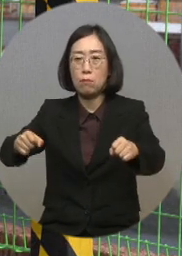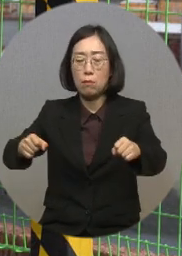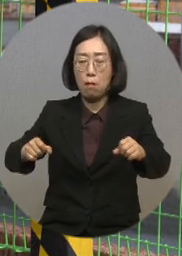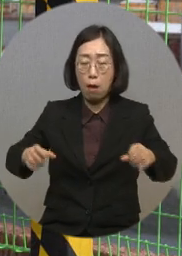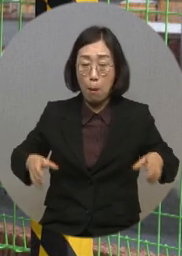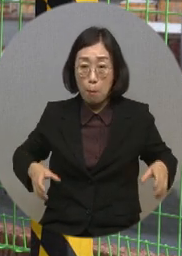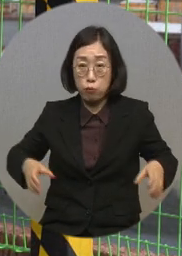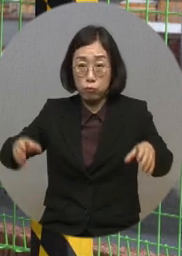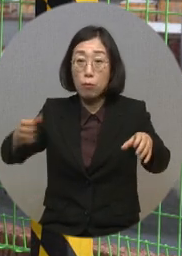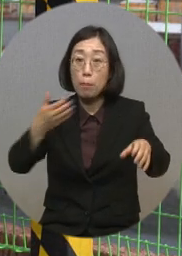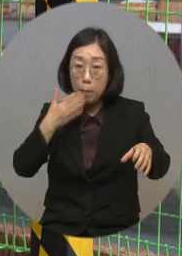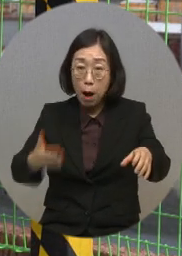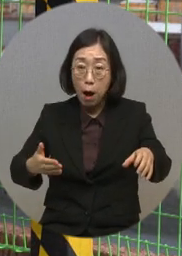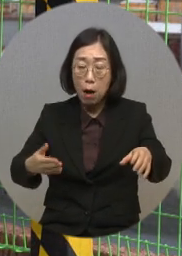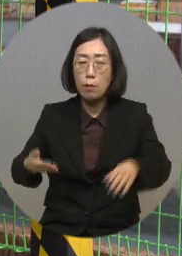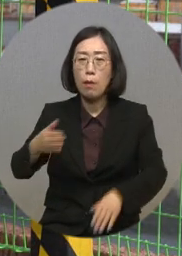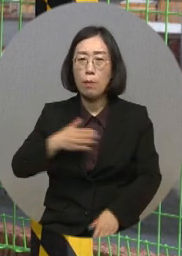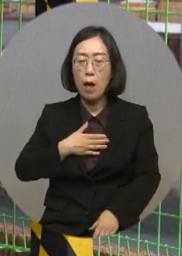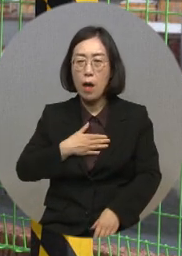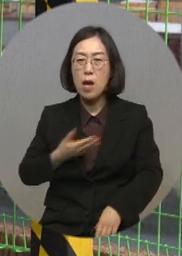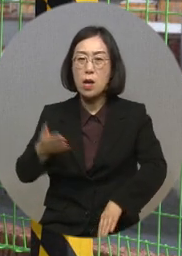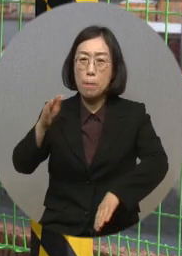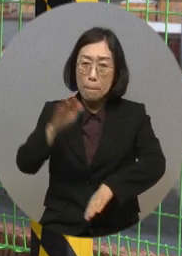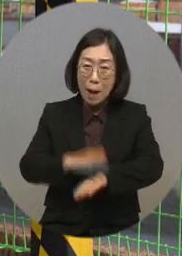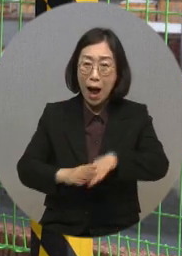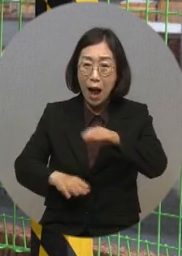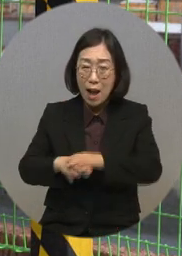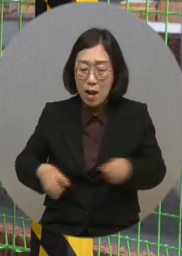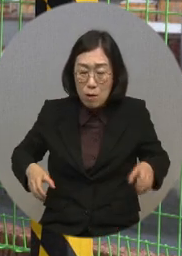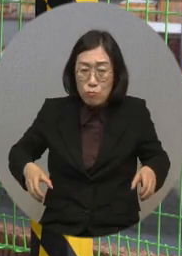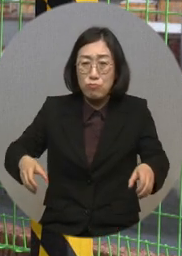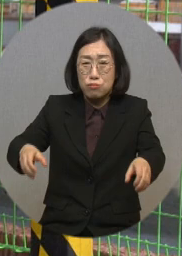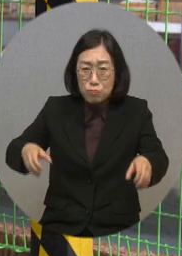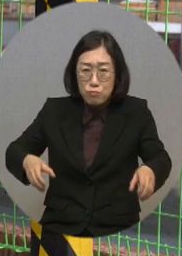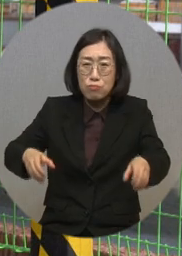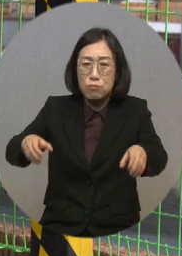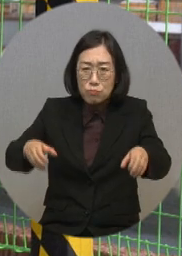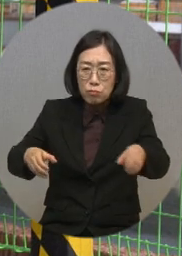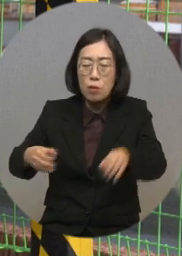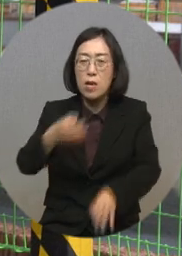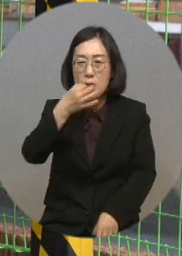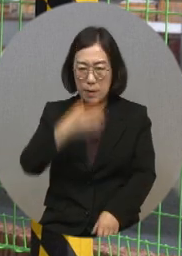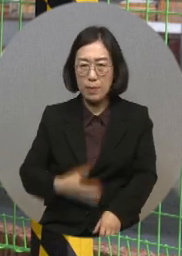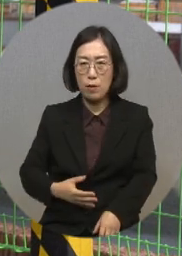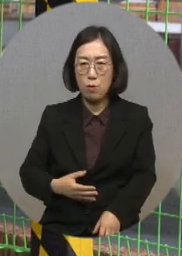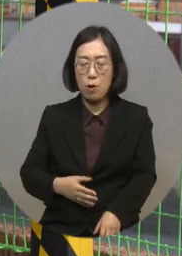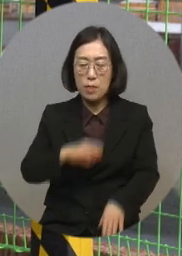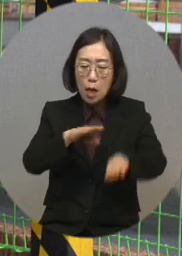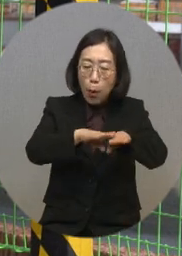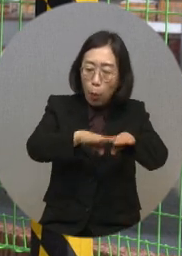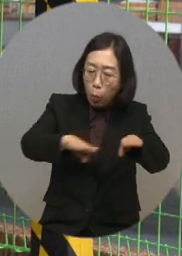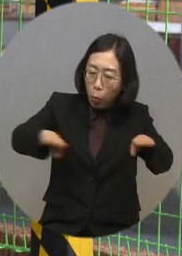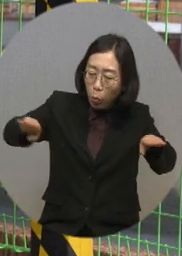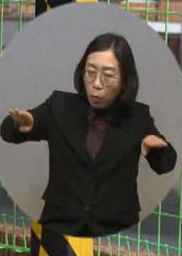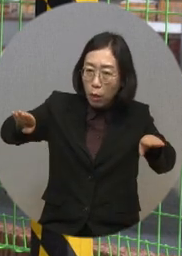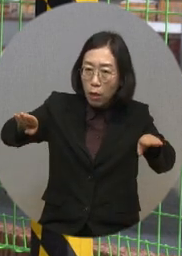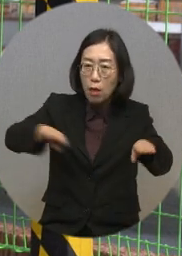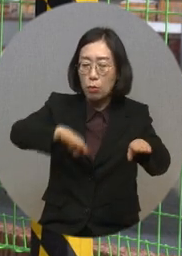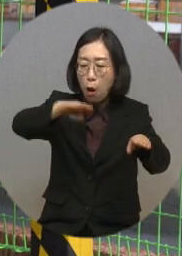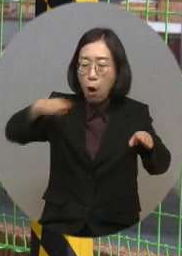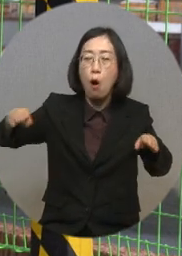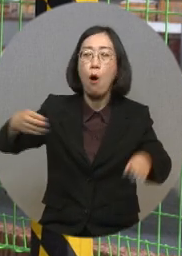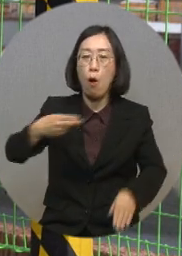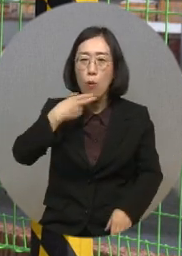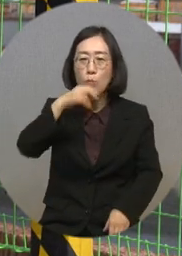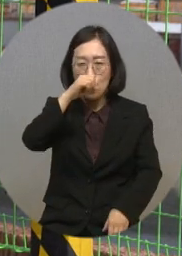저처럼 조금 진짜 배리어풀이라면 이게 턱 없이 부드럽게 할 수 있는 그런 부분들 가다